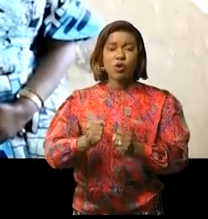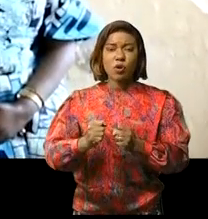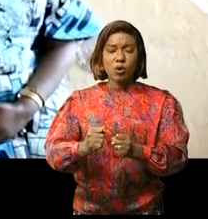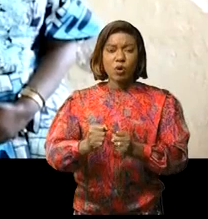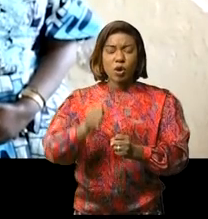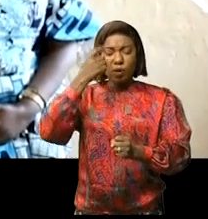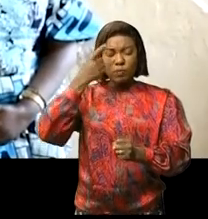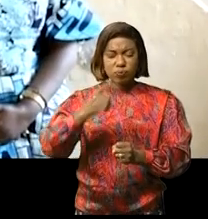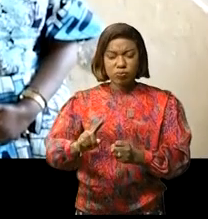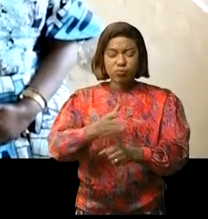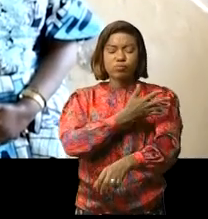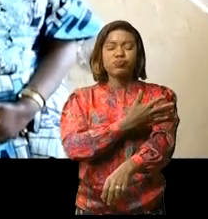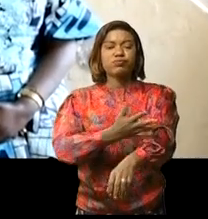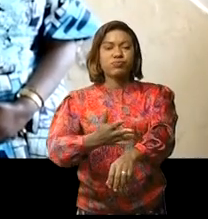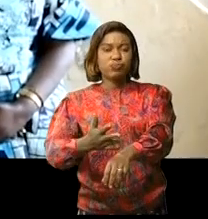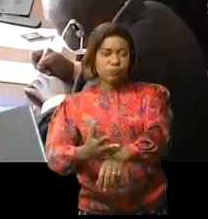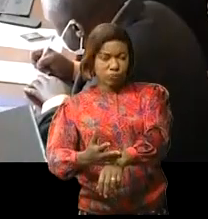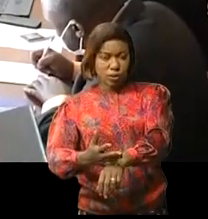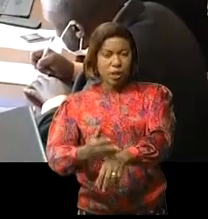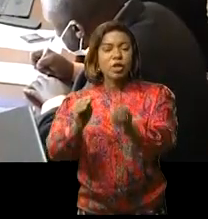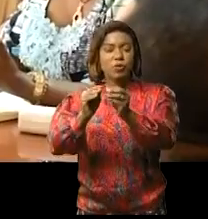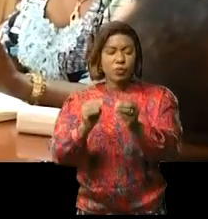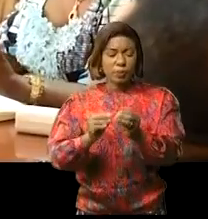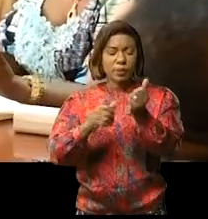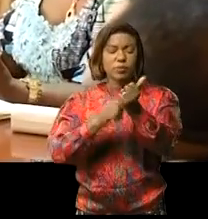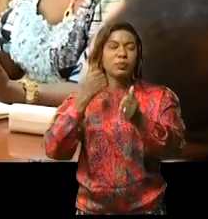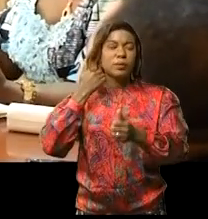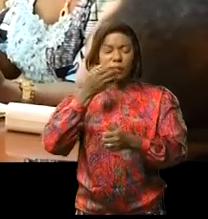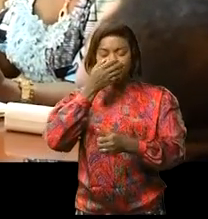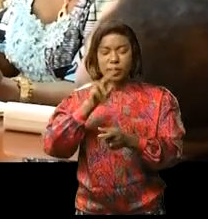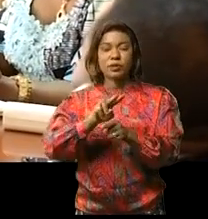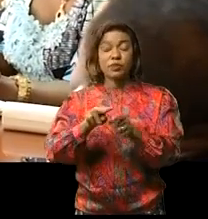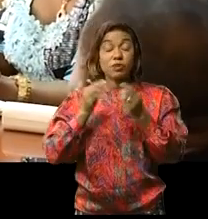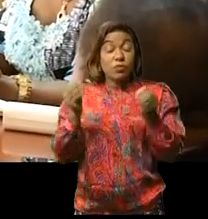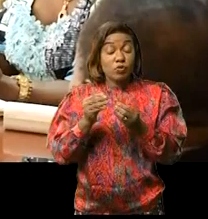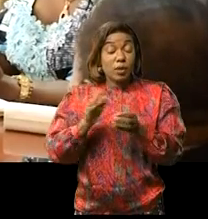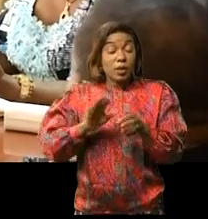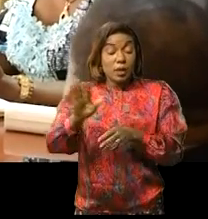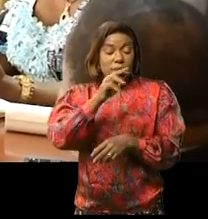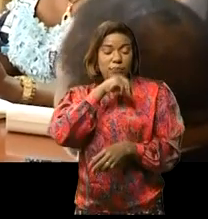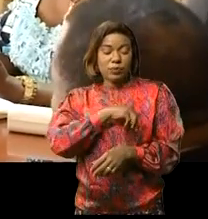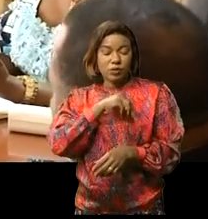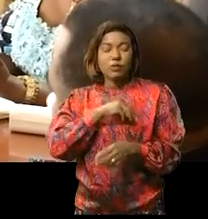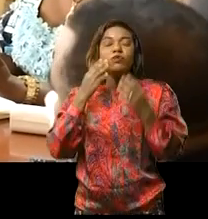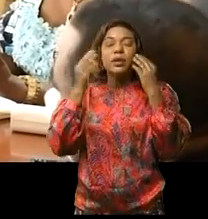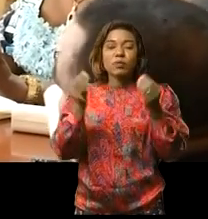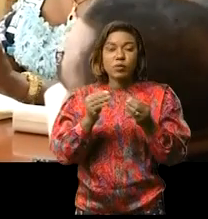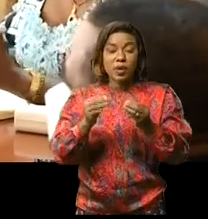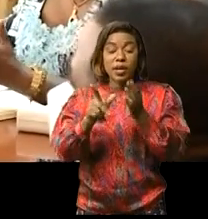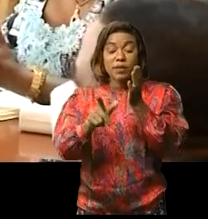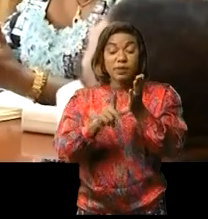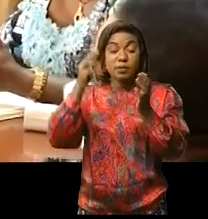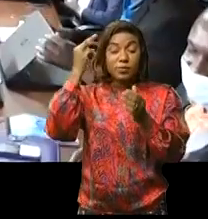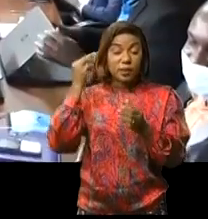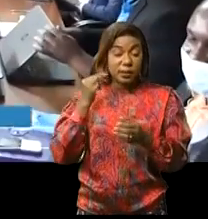puisse peut-être diminuer les cas, parce que c'est ça notre mission. La vice-ministre de la Santé publique,